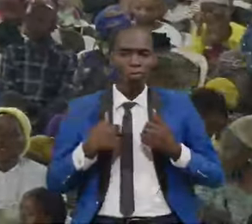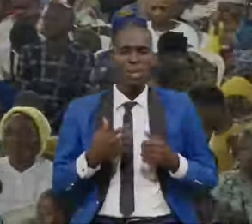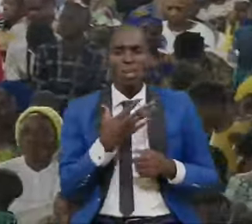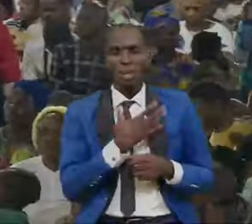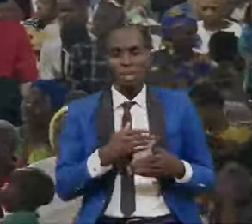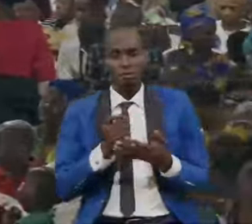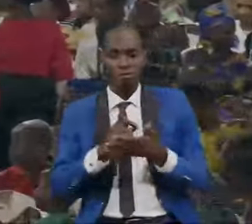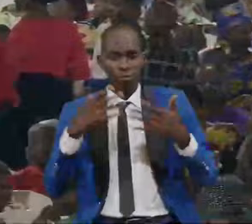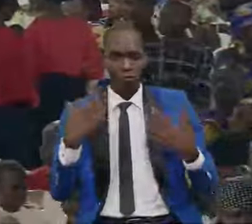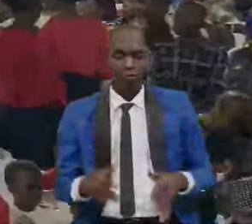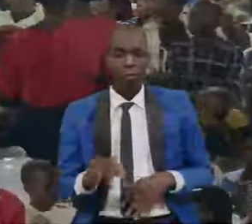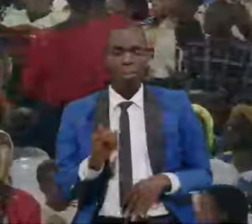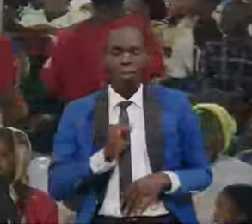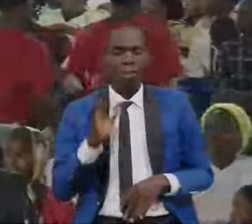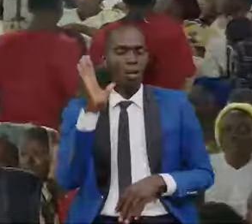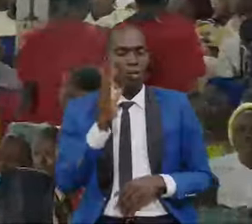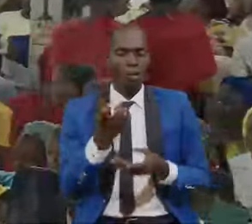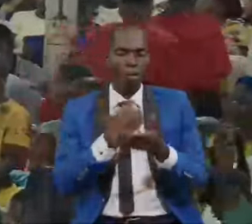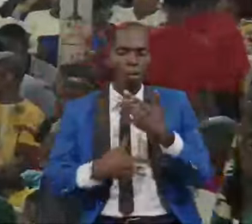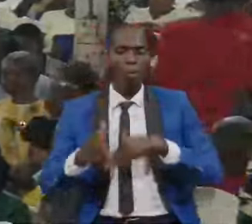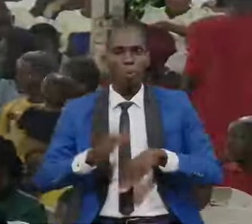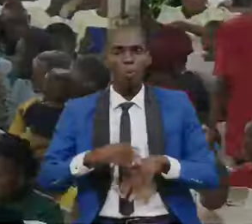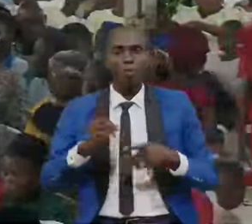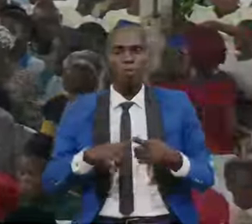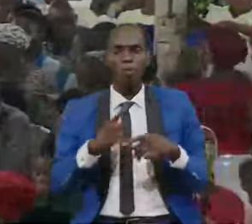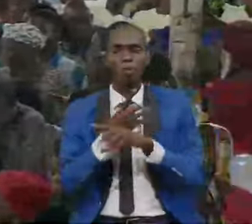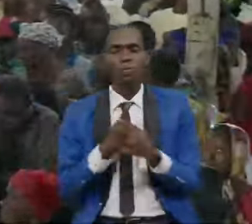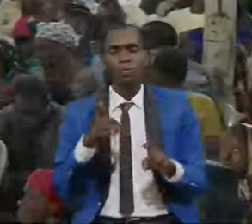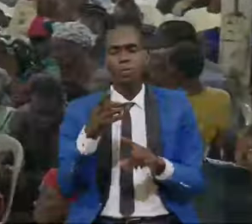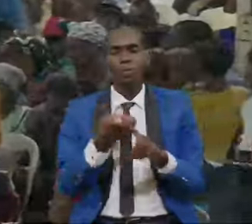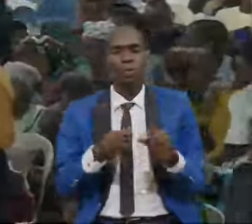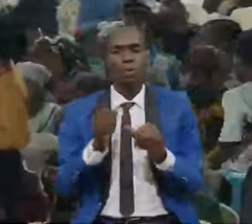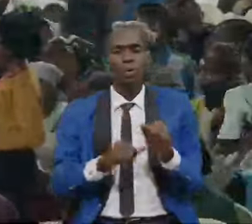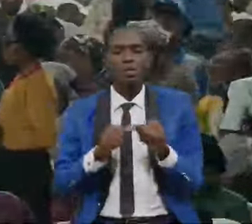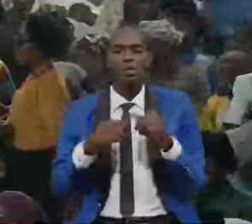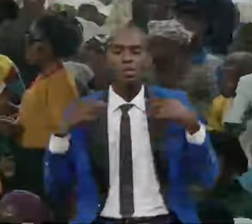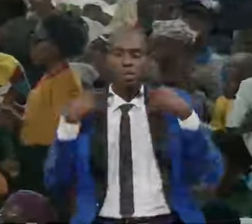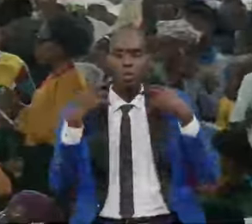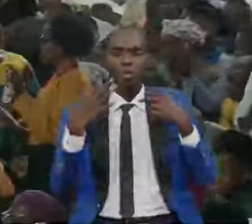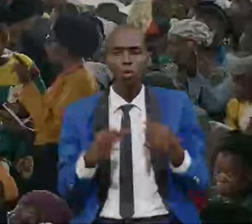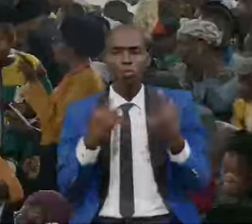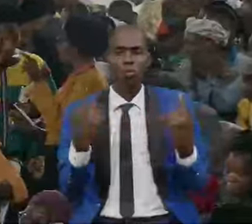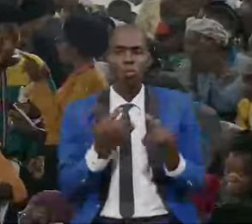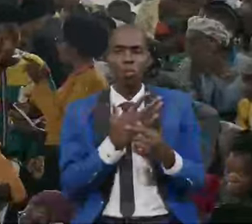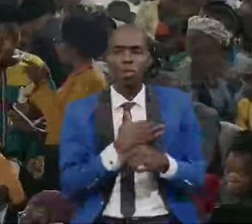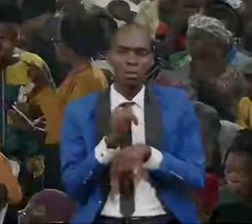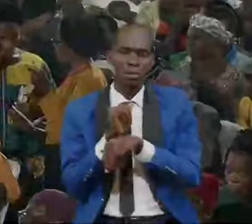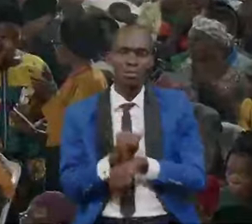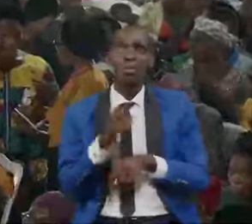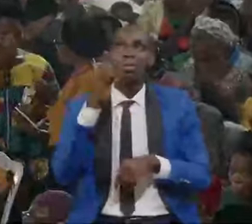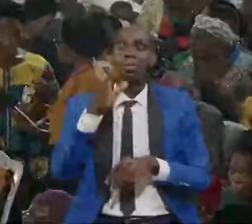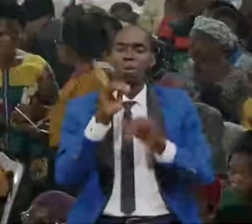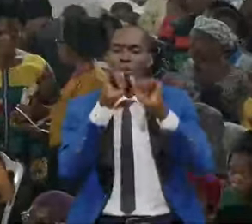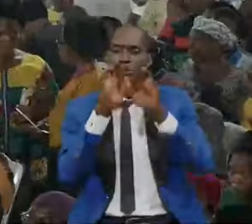de maladie, d'infirmité et de possession démoniaque soit ôté de ta vie. Que Dieu vous